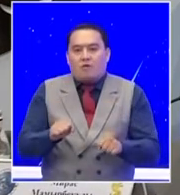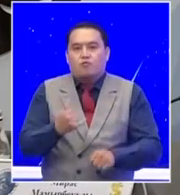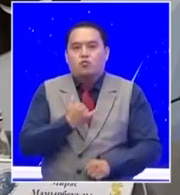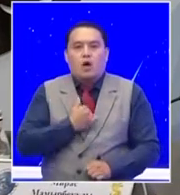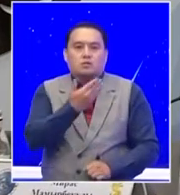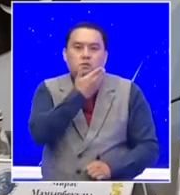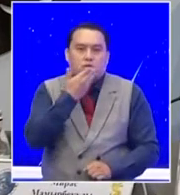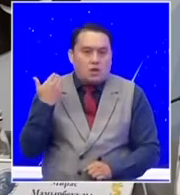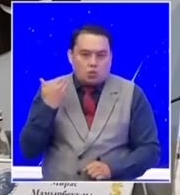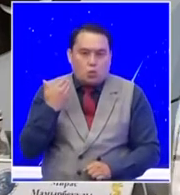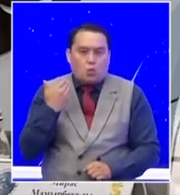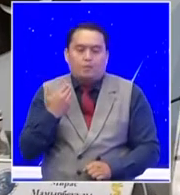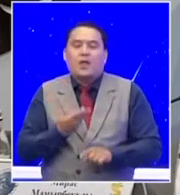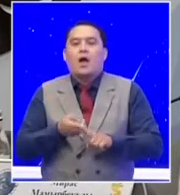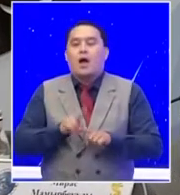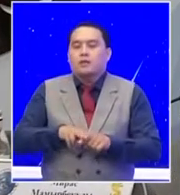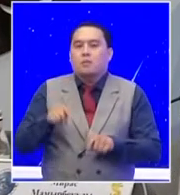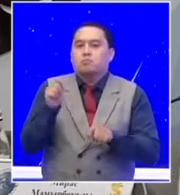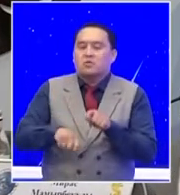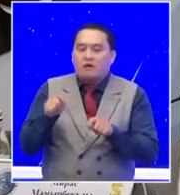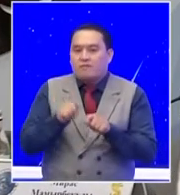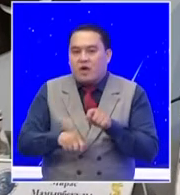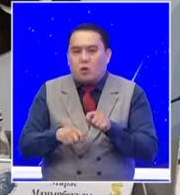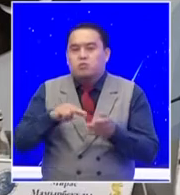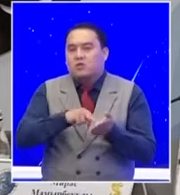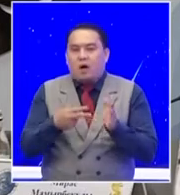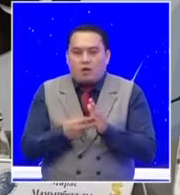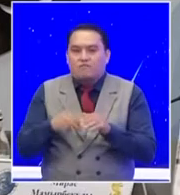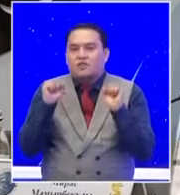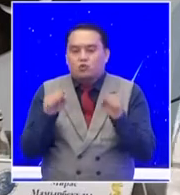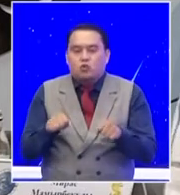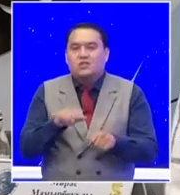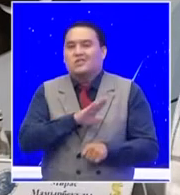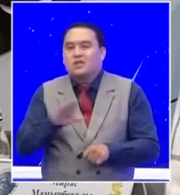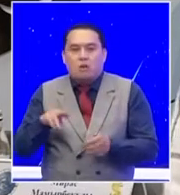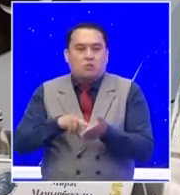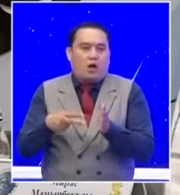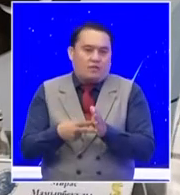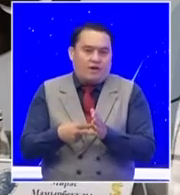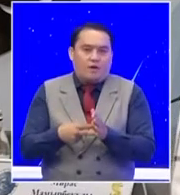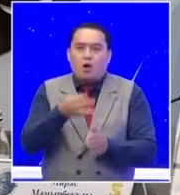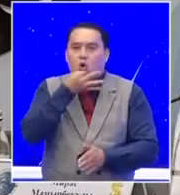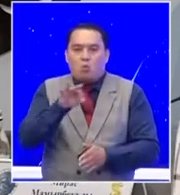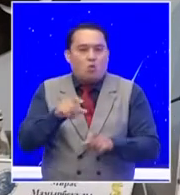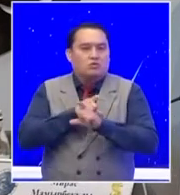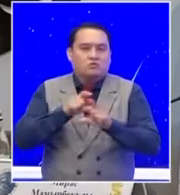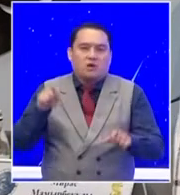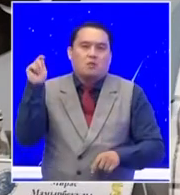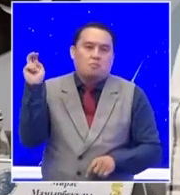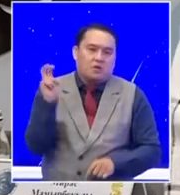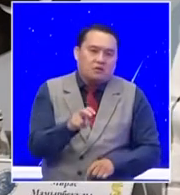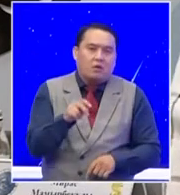Значит, штрафные санкции применяются при внеплановых проверках. Внеплановые проверки, я как только что сказала, в любое здание прийти